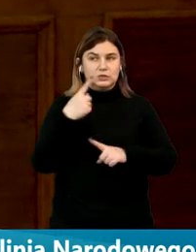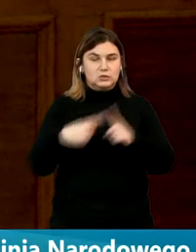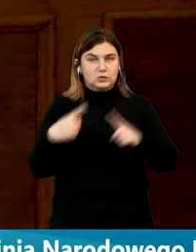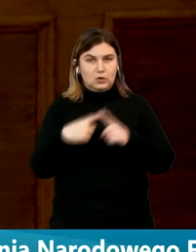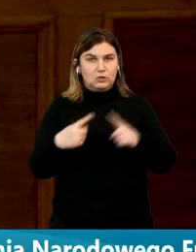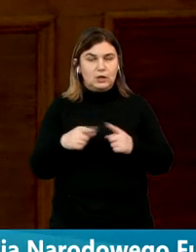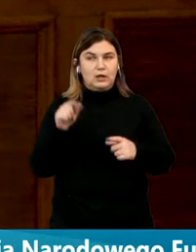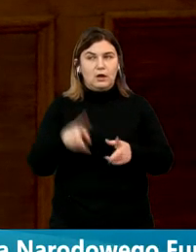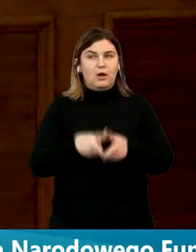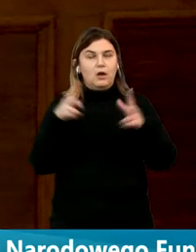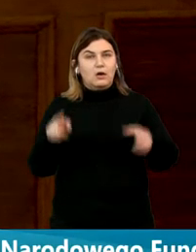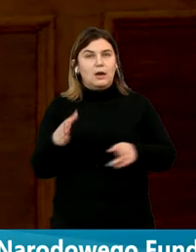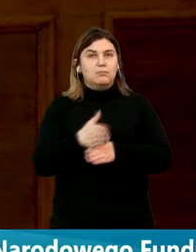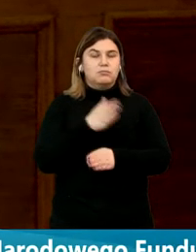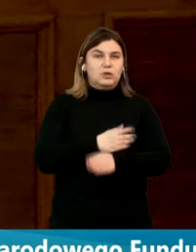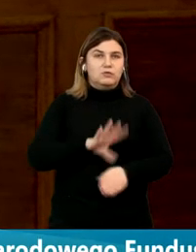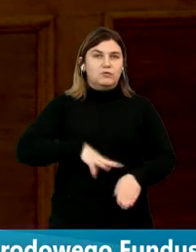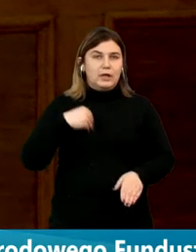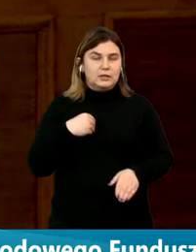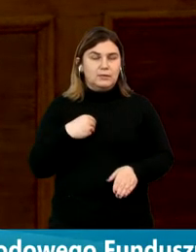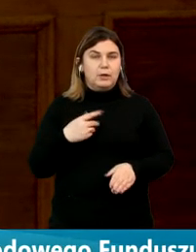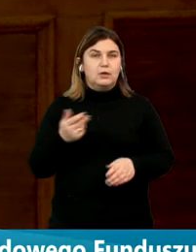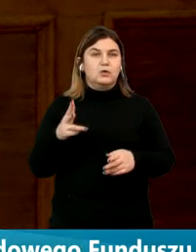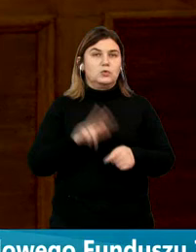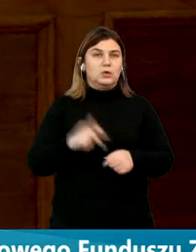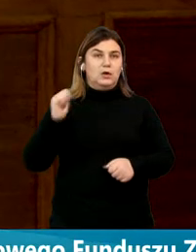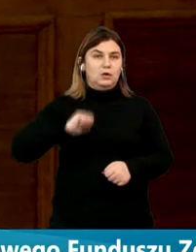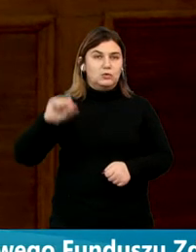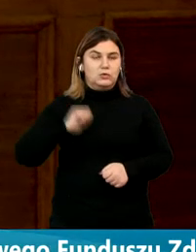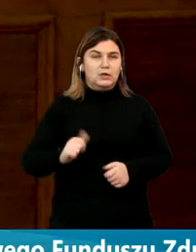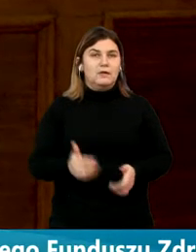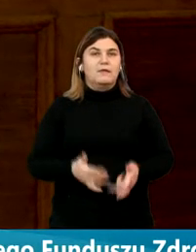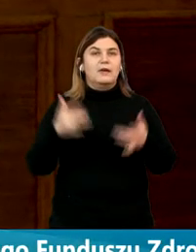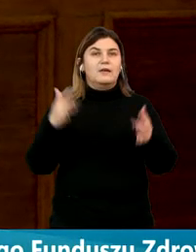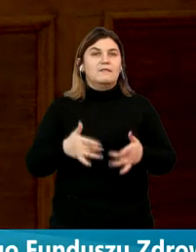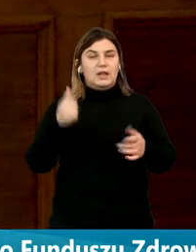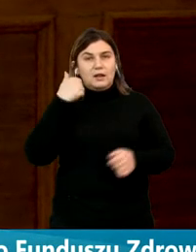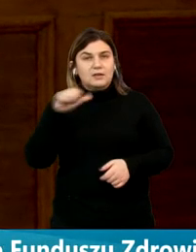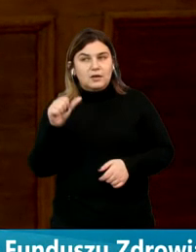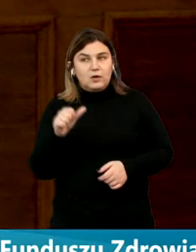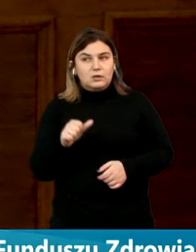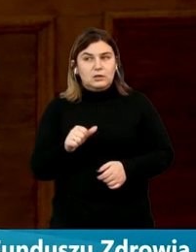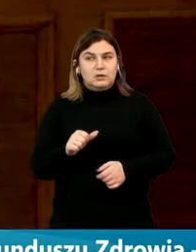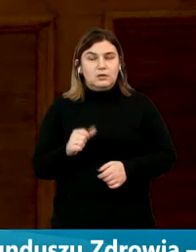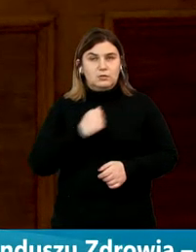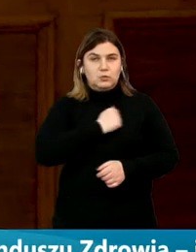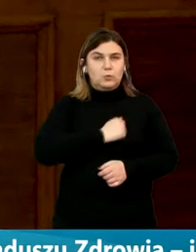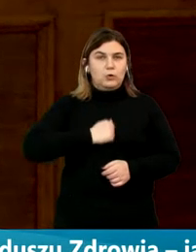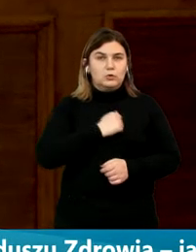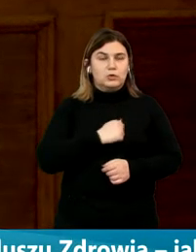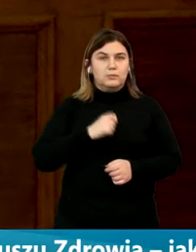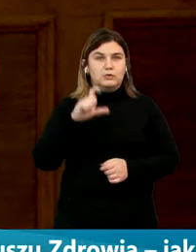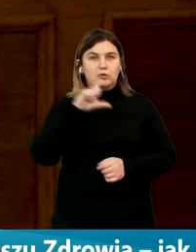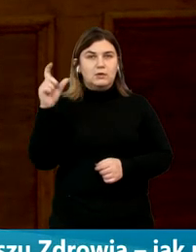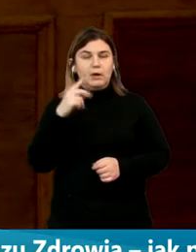tego okresu i czasu przedświątecznego, którego tak bardzo oczekujemy przez wiele tygodni, w tym takim smutnym czasie pogody,